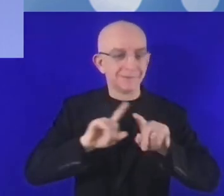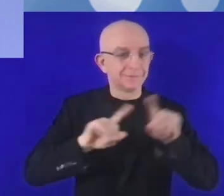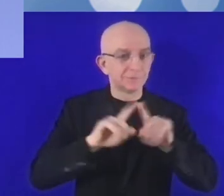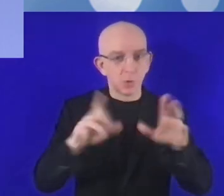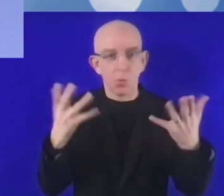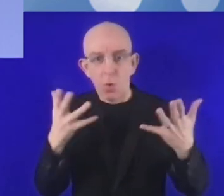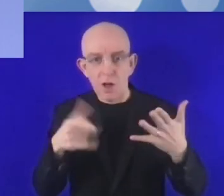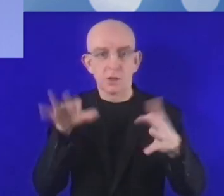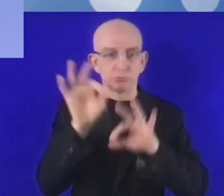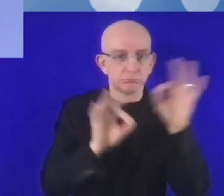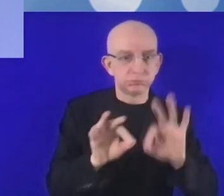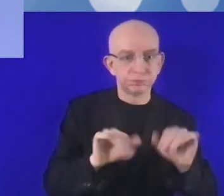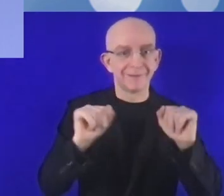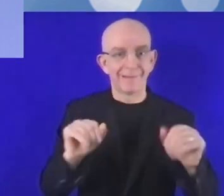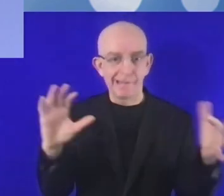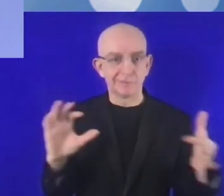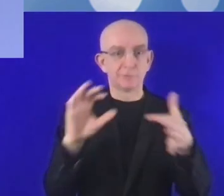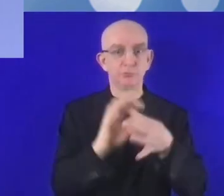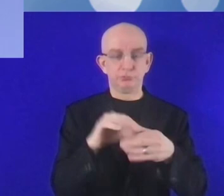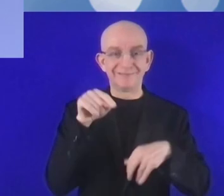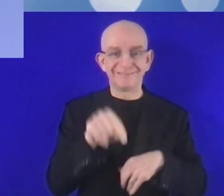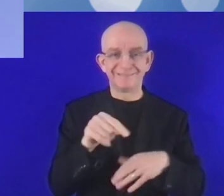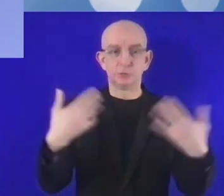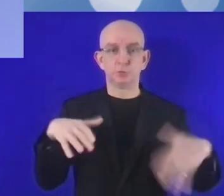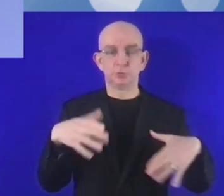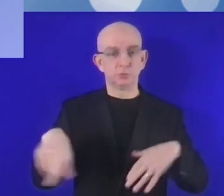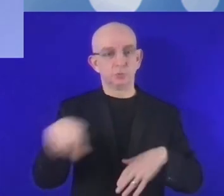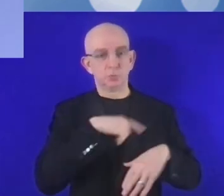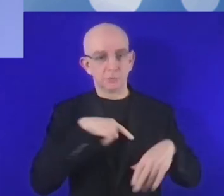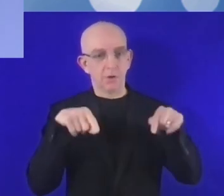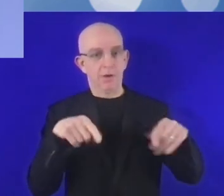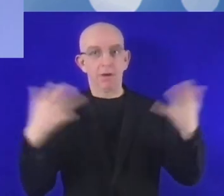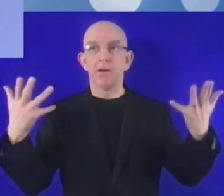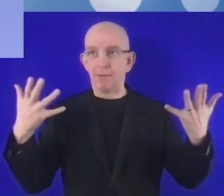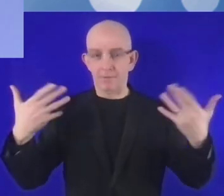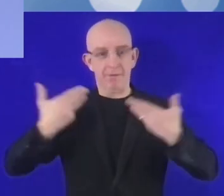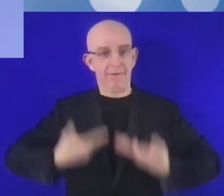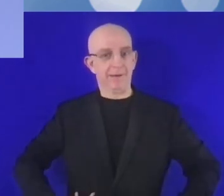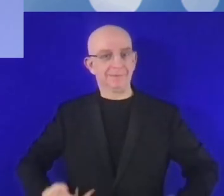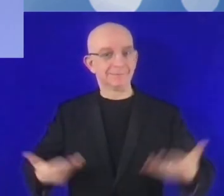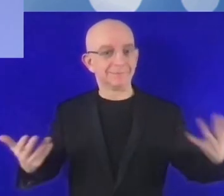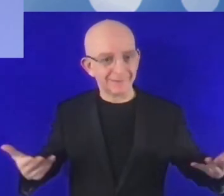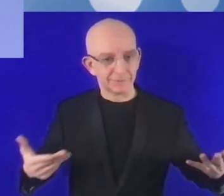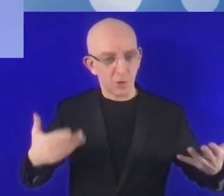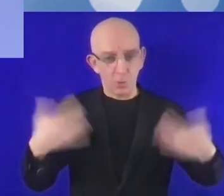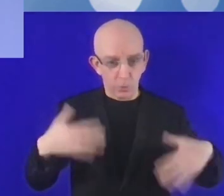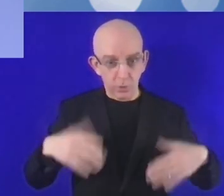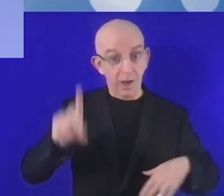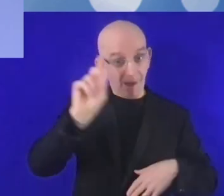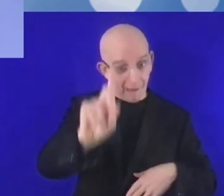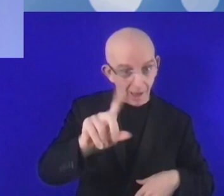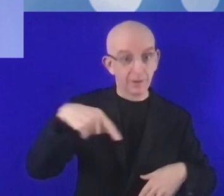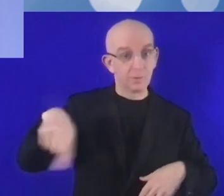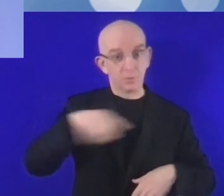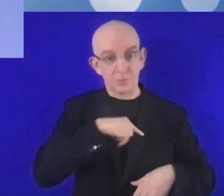质记录我们的这个信息，然后这些是我们身体的组成。百